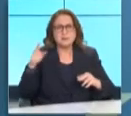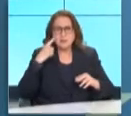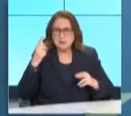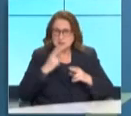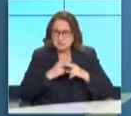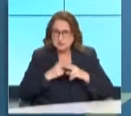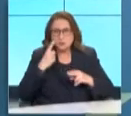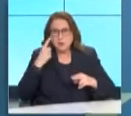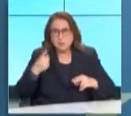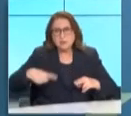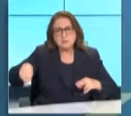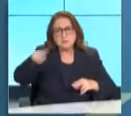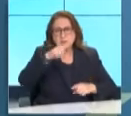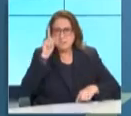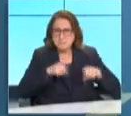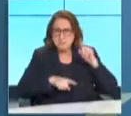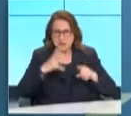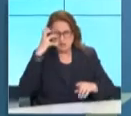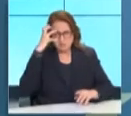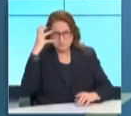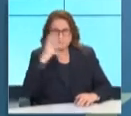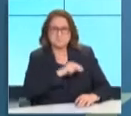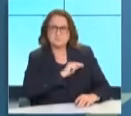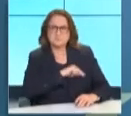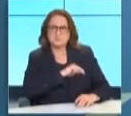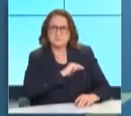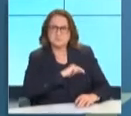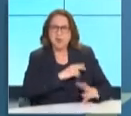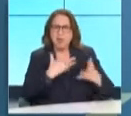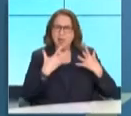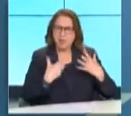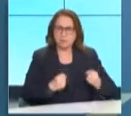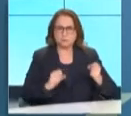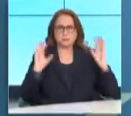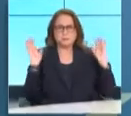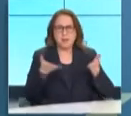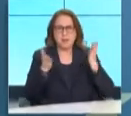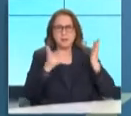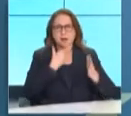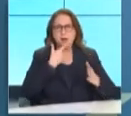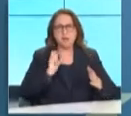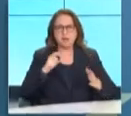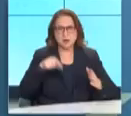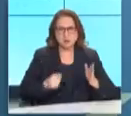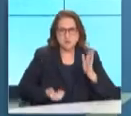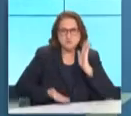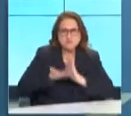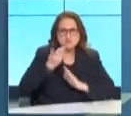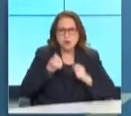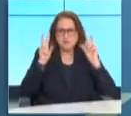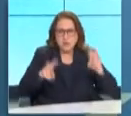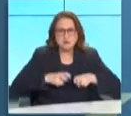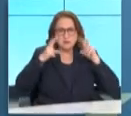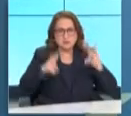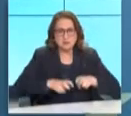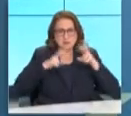φυσικού αερίου, για το πώς έχει γίνει αντικείμενο κερδοσκοπίας και για το πώς η αγορά αυτή ουσιαστικά δεν αντανακλά πια